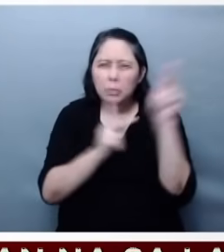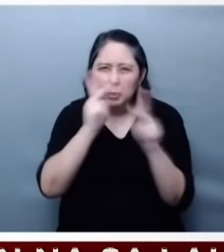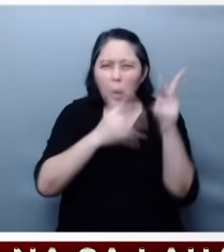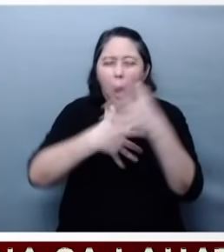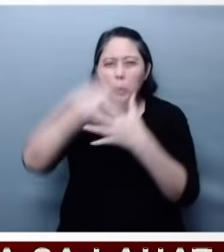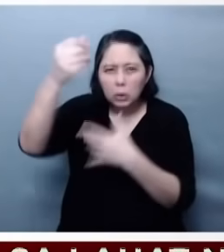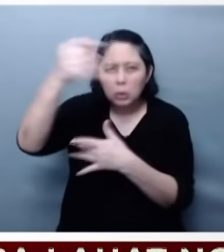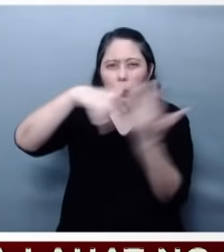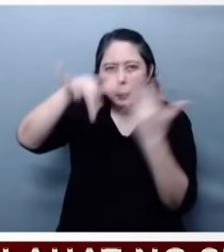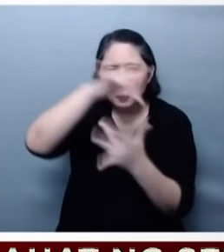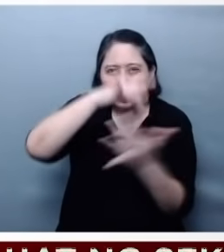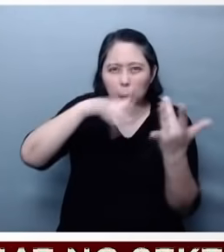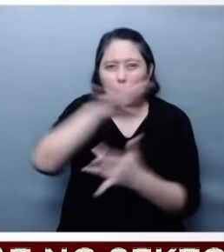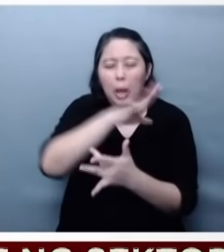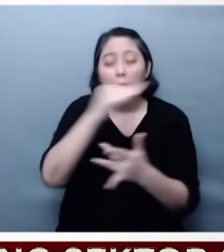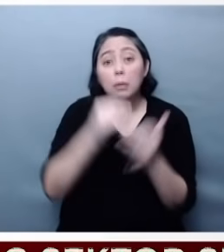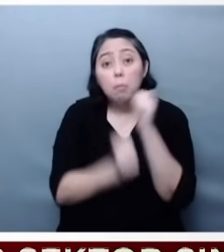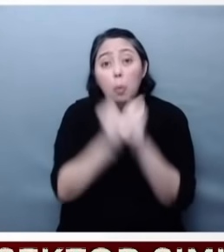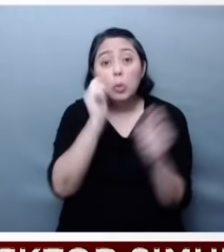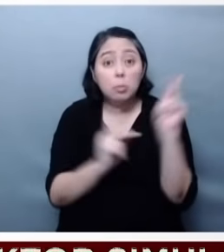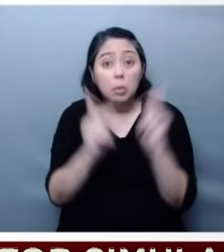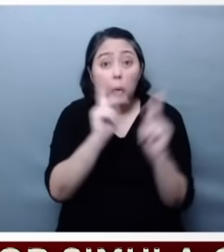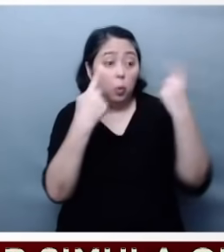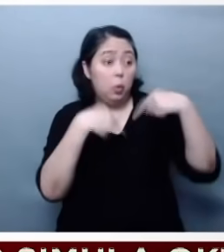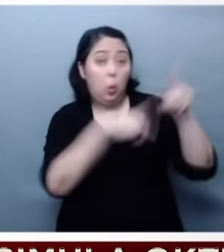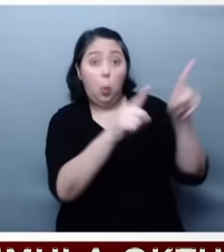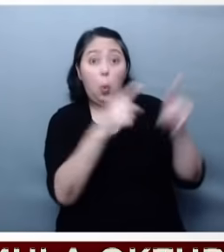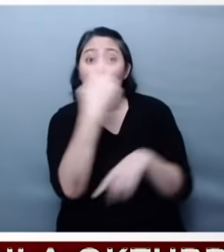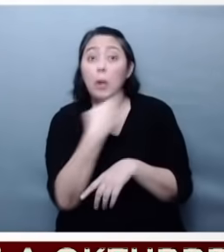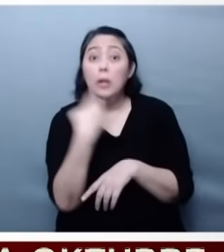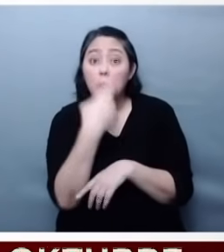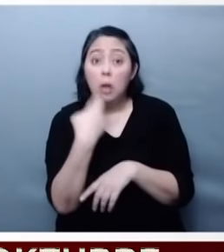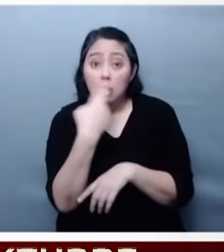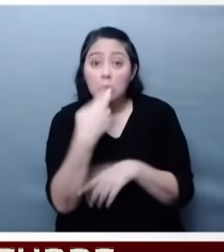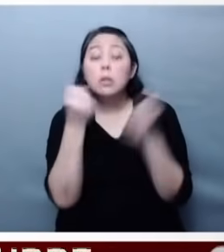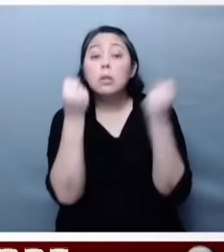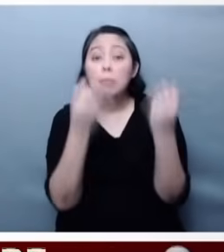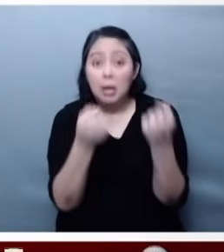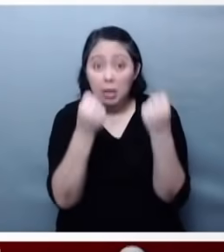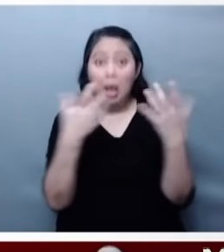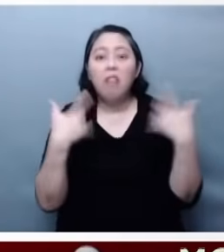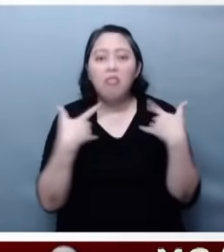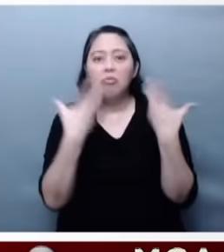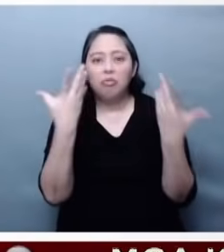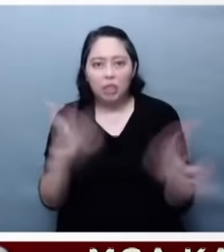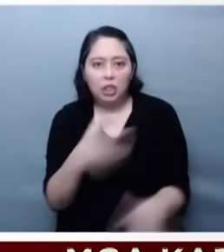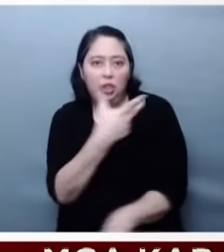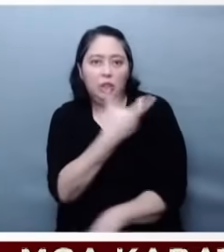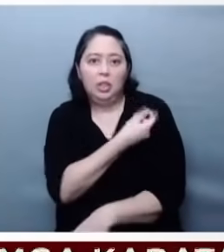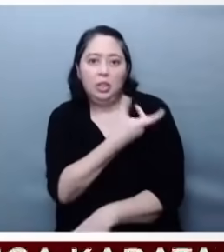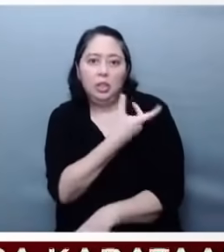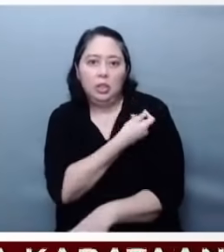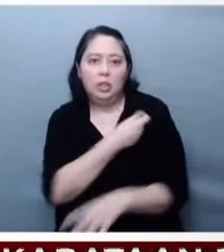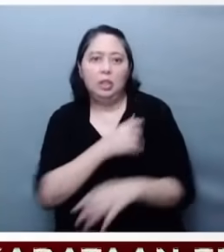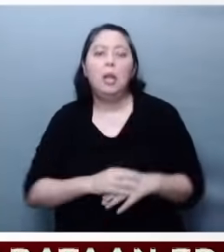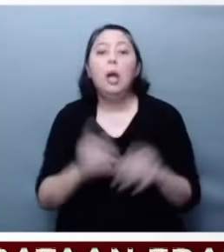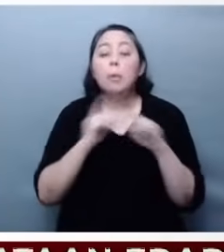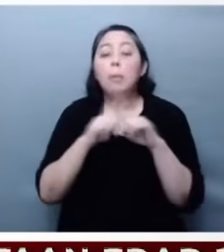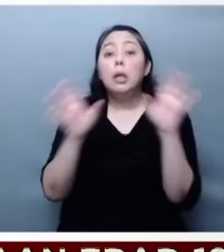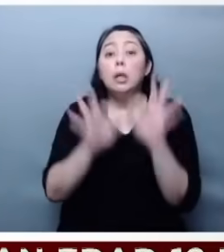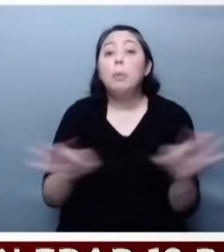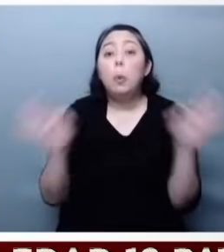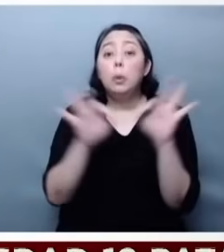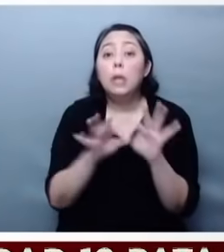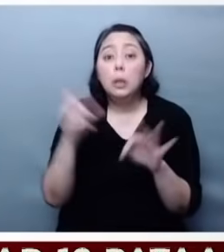restaurants. There are people who go to the restaurants these days. A lot of them are vaccinated. Pero kailangan pa rin daw ng tulong ang